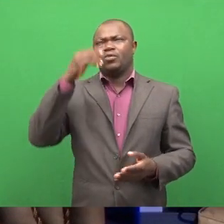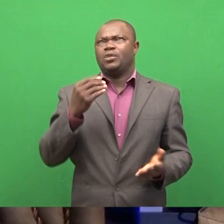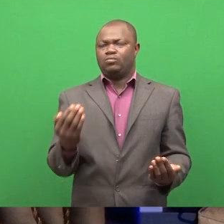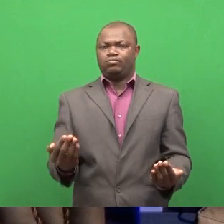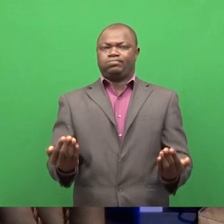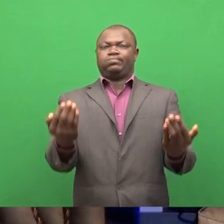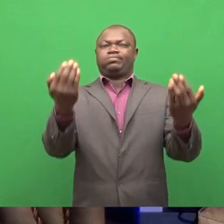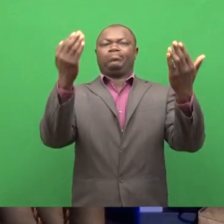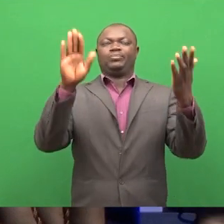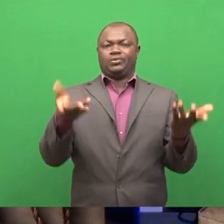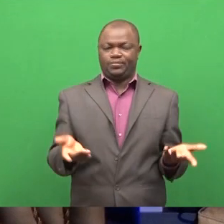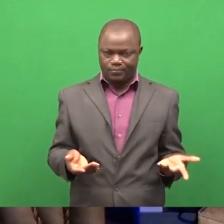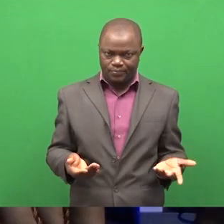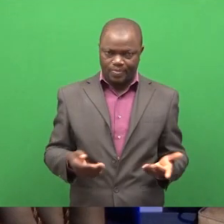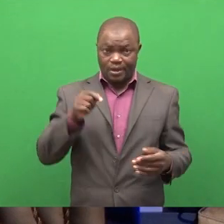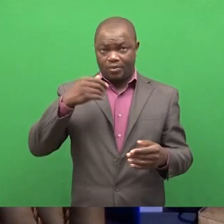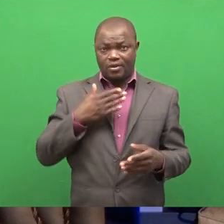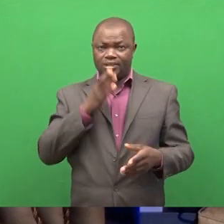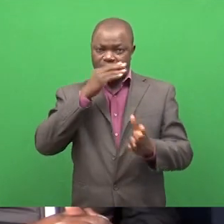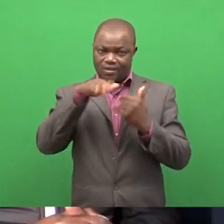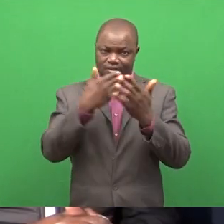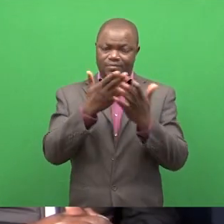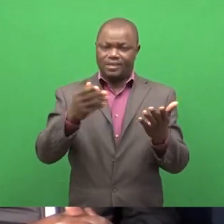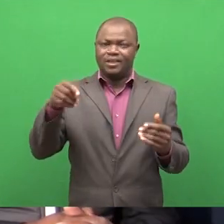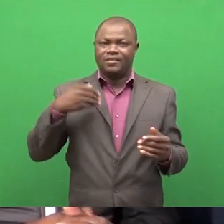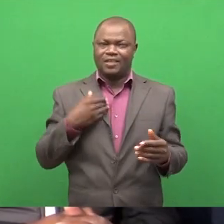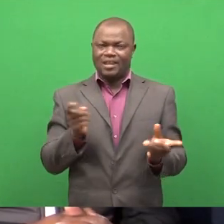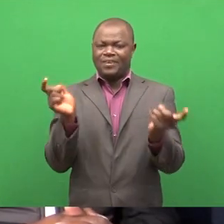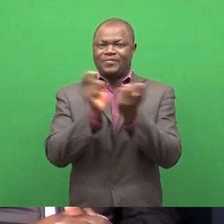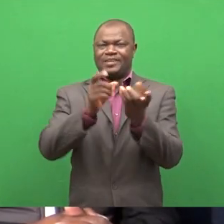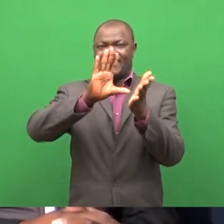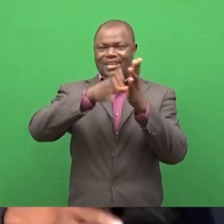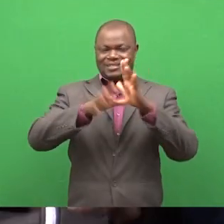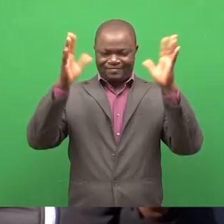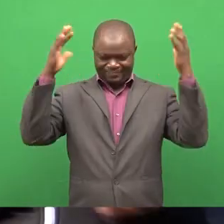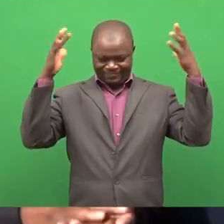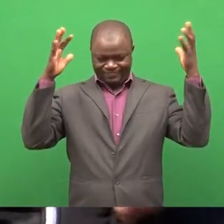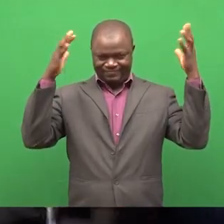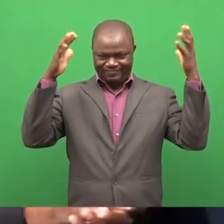nekudini nekufamba kwenguva tichadzokera panyaya yawakurukura ngatimbosangana nemuchikamu chinotevera.